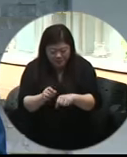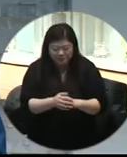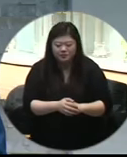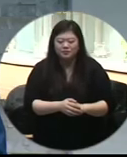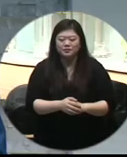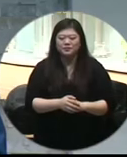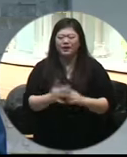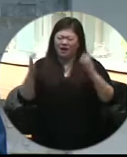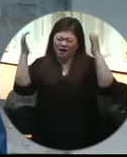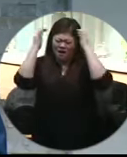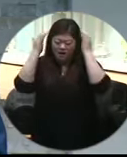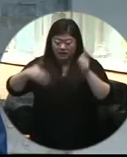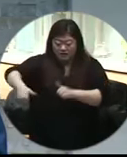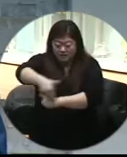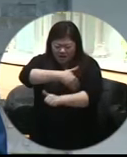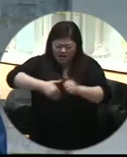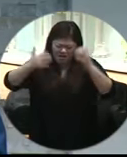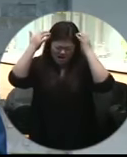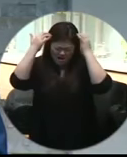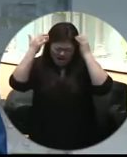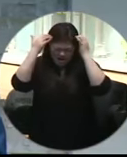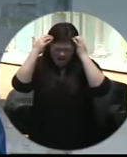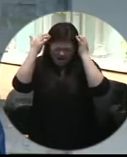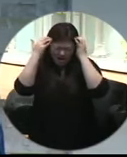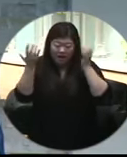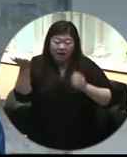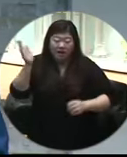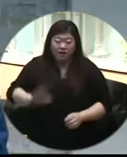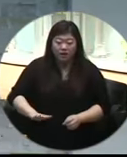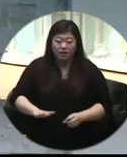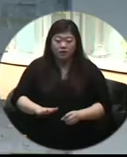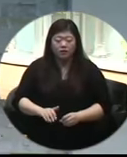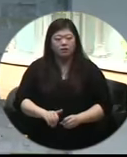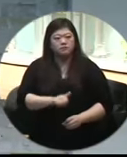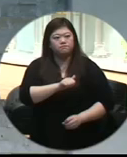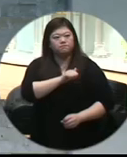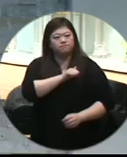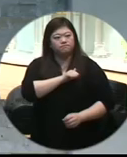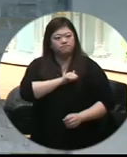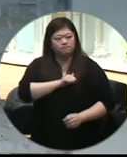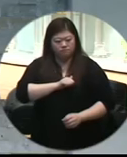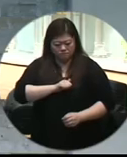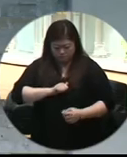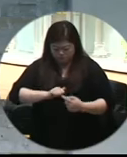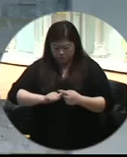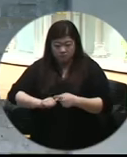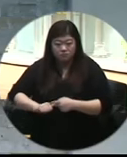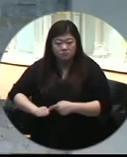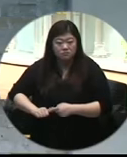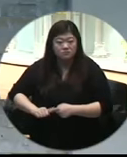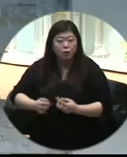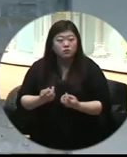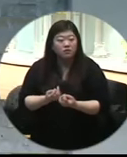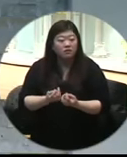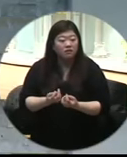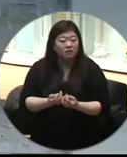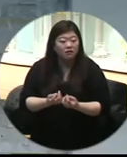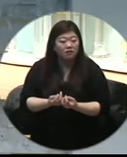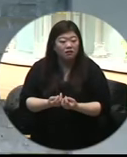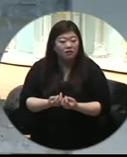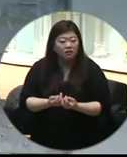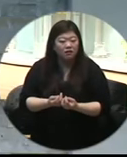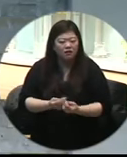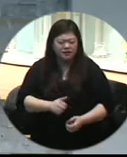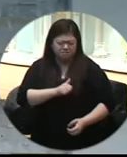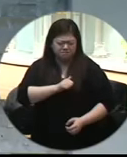이 핍박 시대에 이런 고난을 넘어설 수 있도록 힘들 때 신비한 체험을